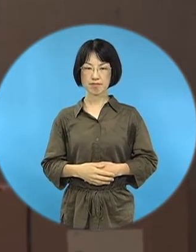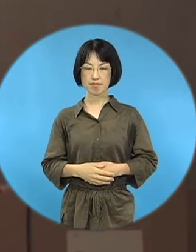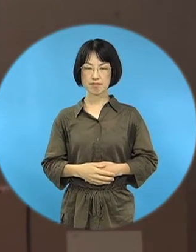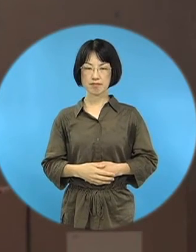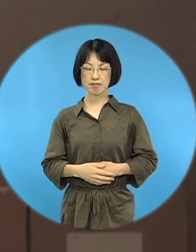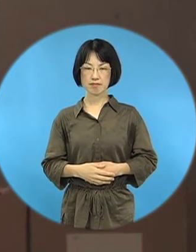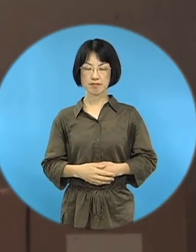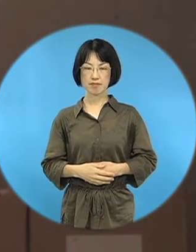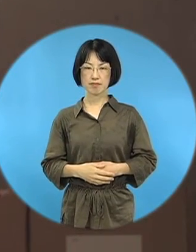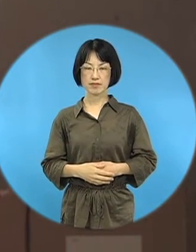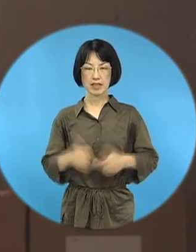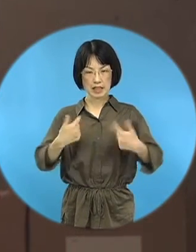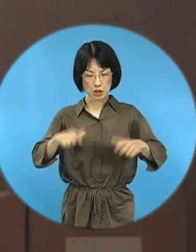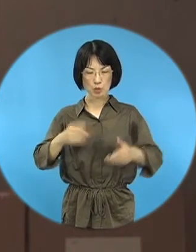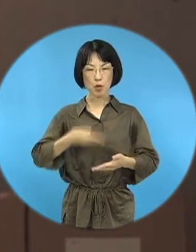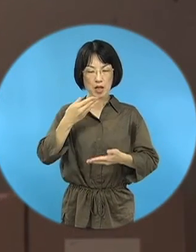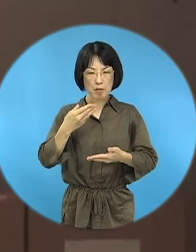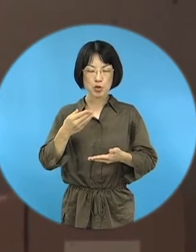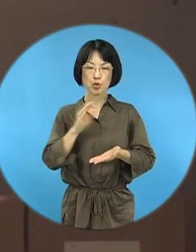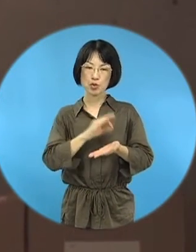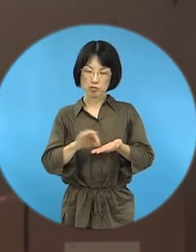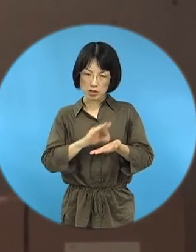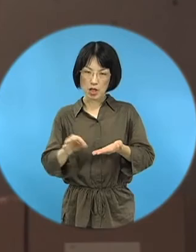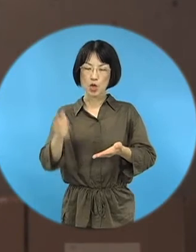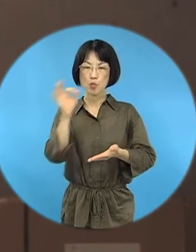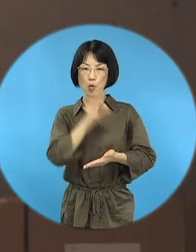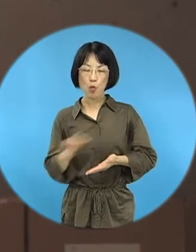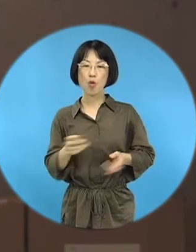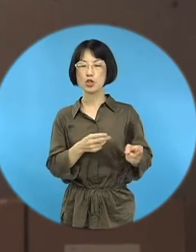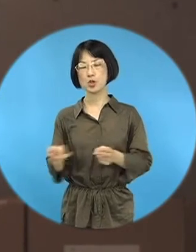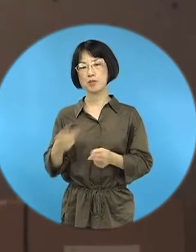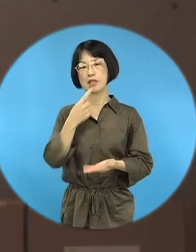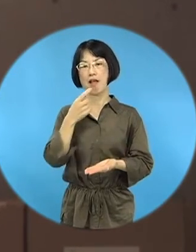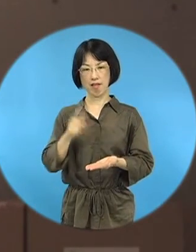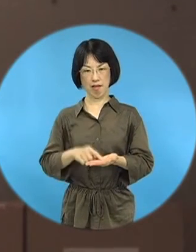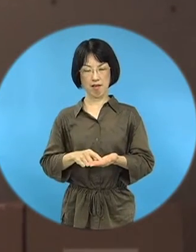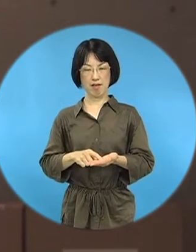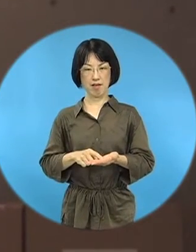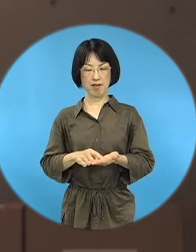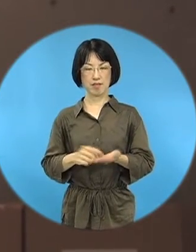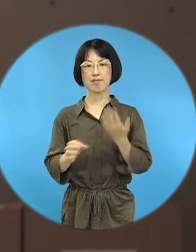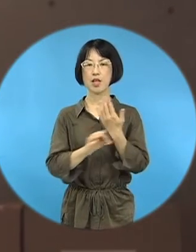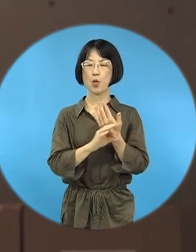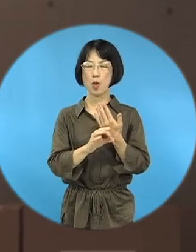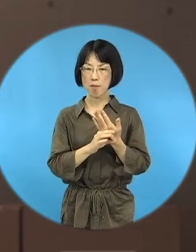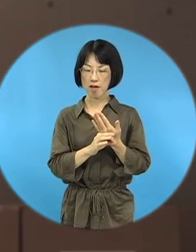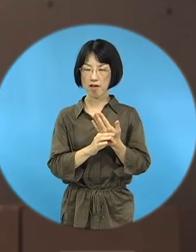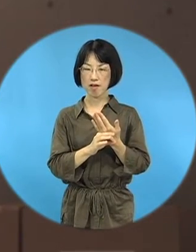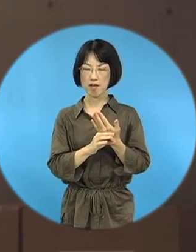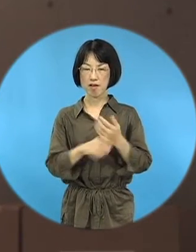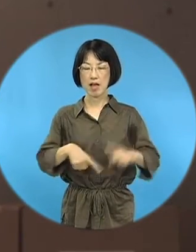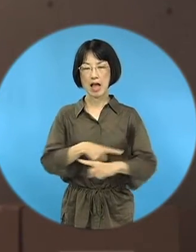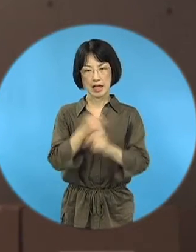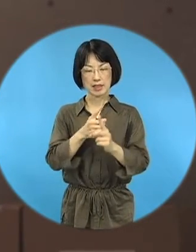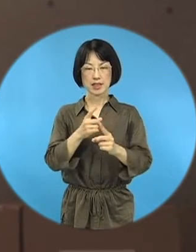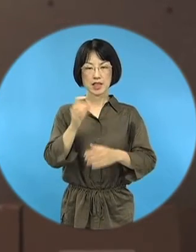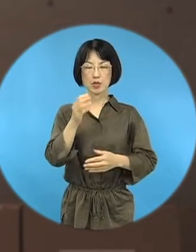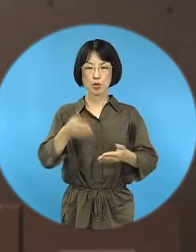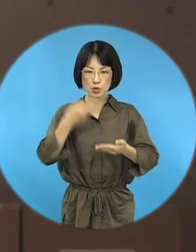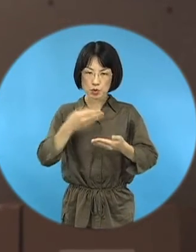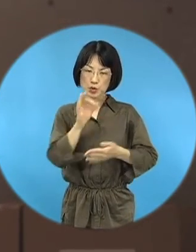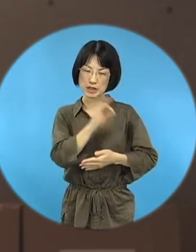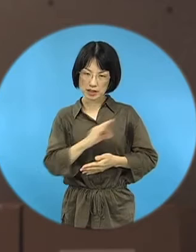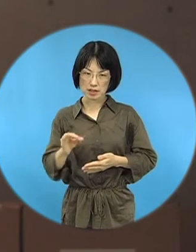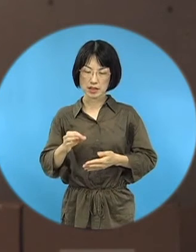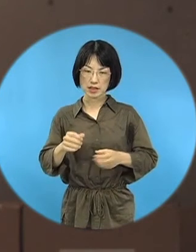。日常備蓄という考え方は実践しやすいと思います。例えば普段の買い物でインスタ